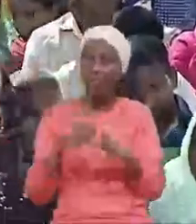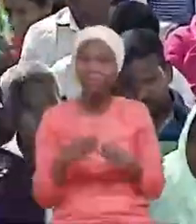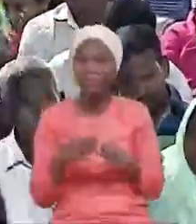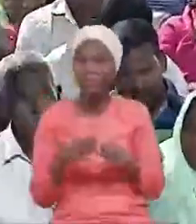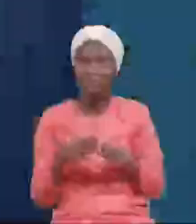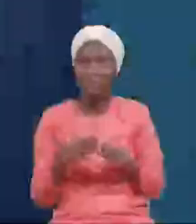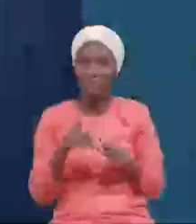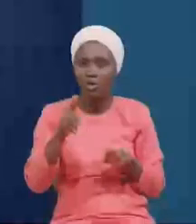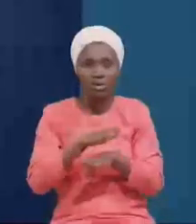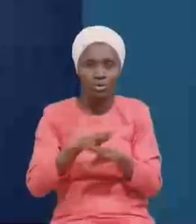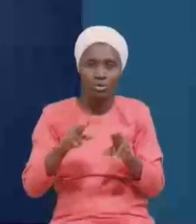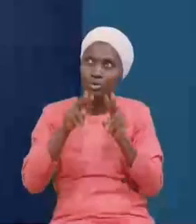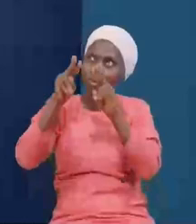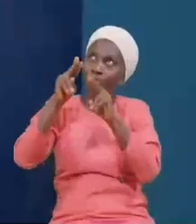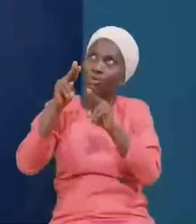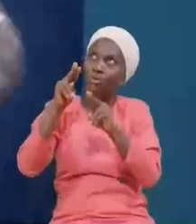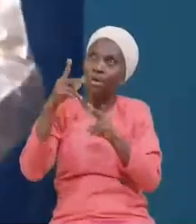si vous ne voyez pas le sacrifice,